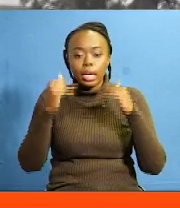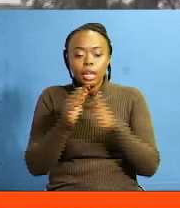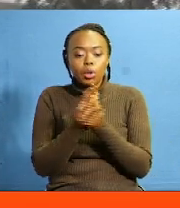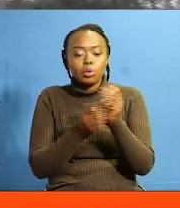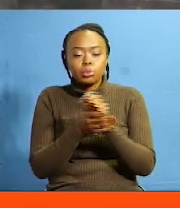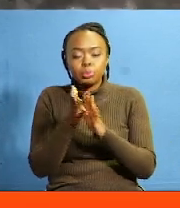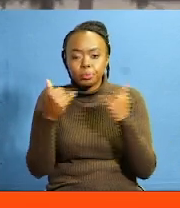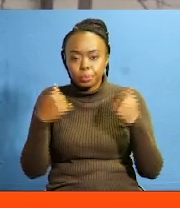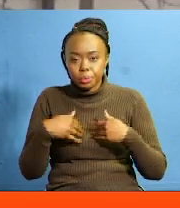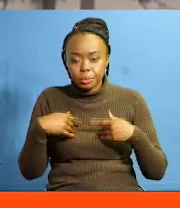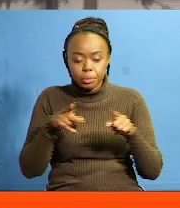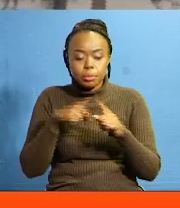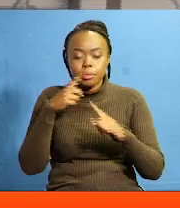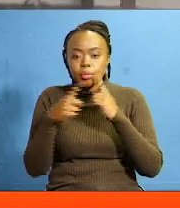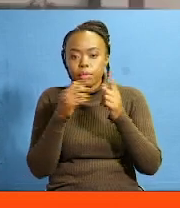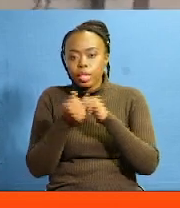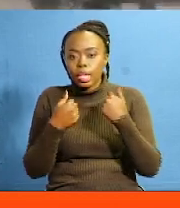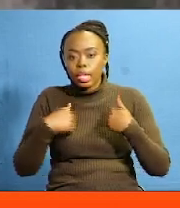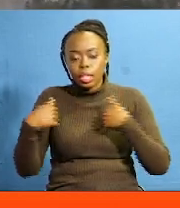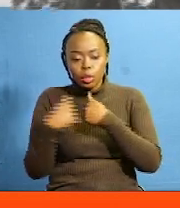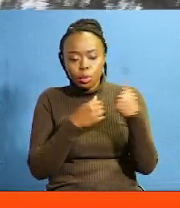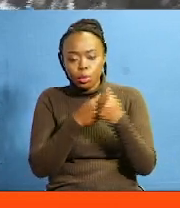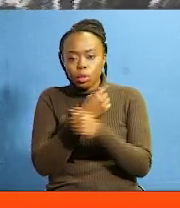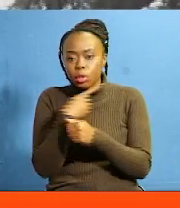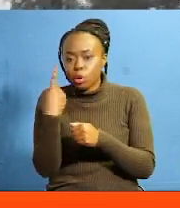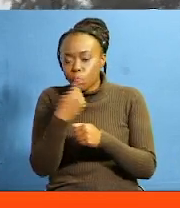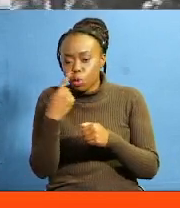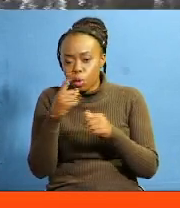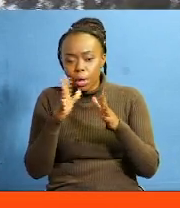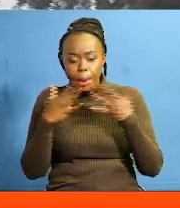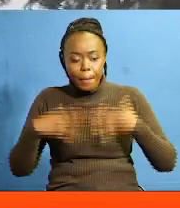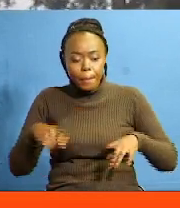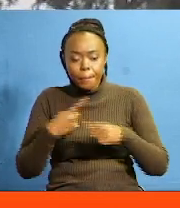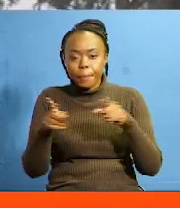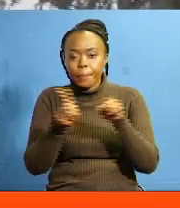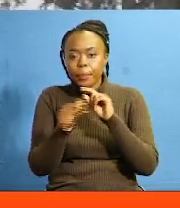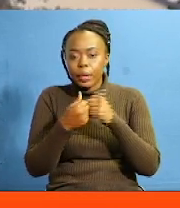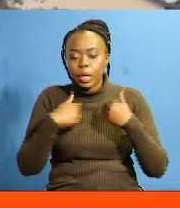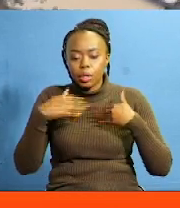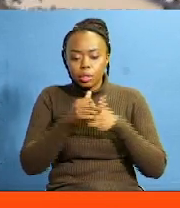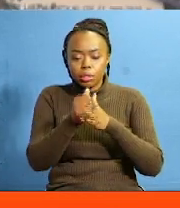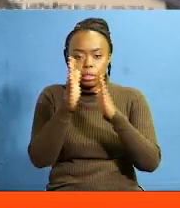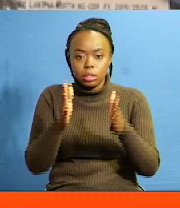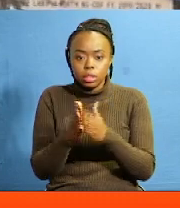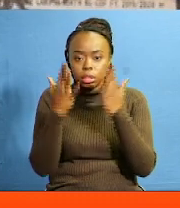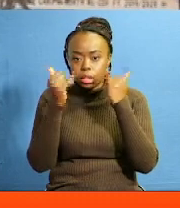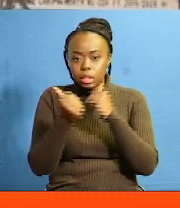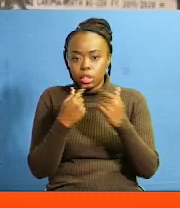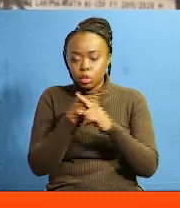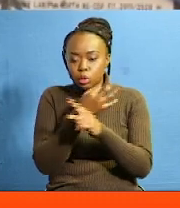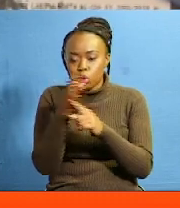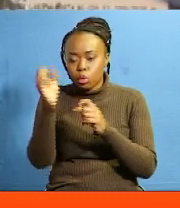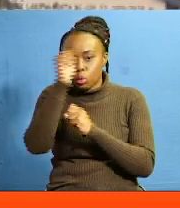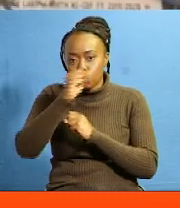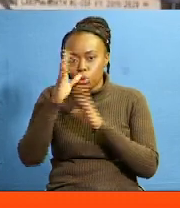suluhisho. Matiang'i alibainisha kuwa vita hivi si vya kijamii bali ni vya kisiasa, huko ikiwataka viongozi wa siasa kujitenga na mbinu hiyo ya